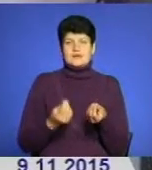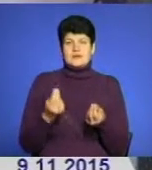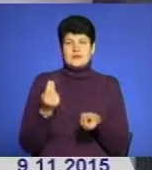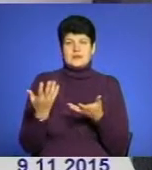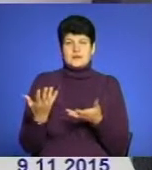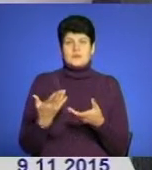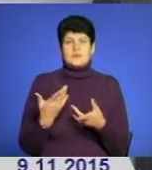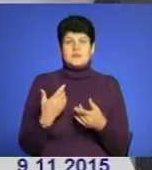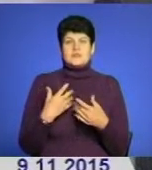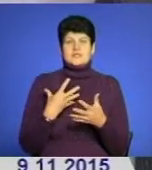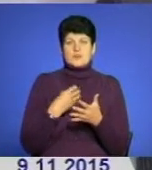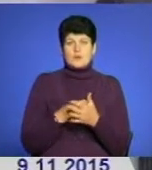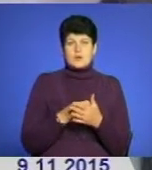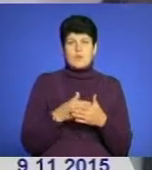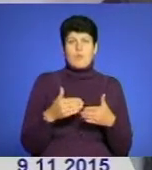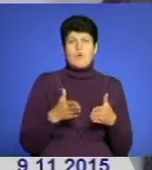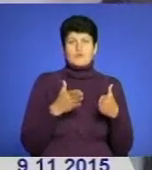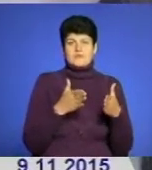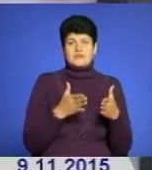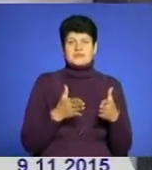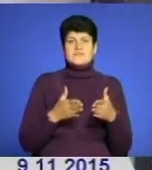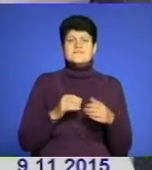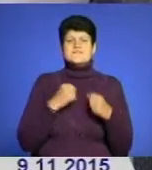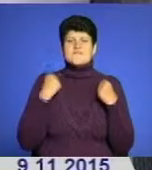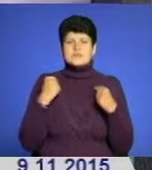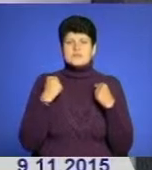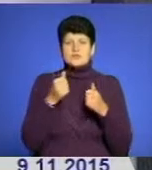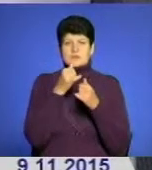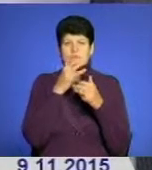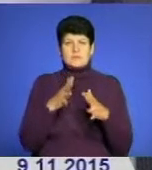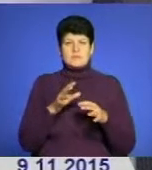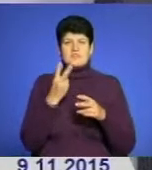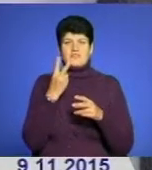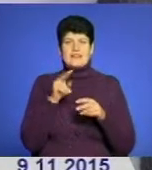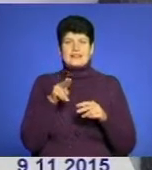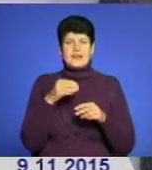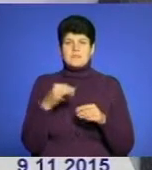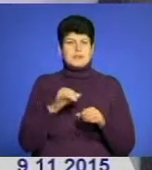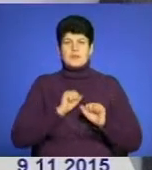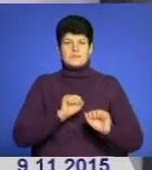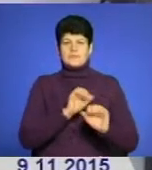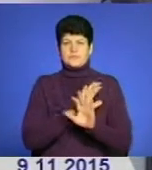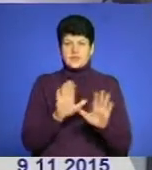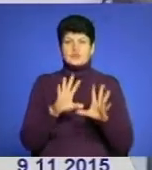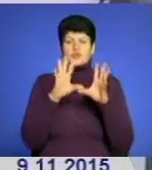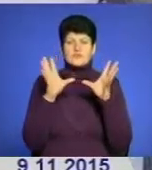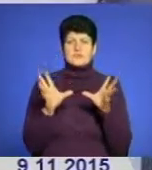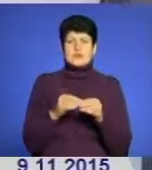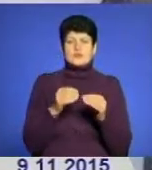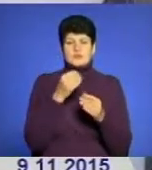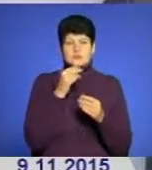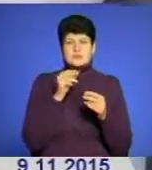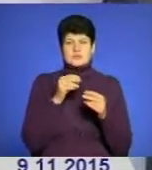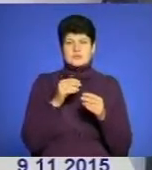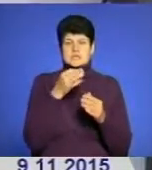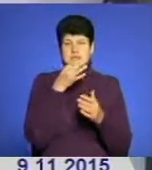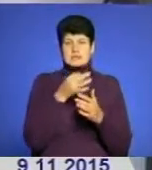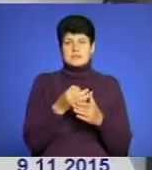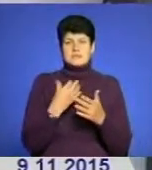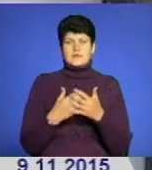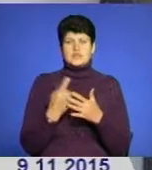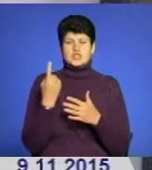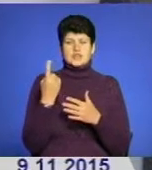своїй половині, ми б не нас загнали фізично, хоча і ми б не вистояли два тайми. Якщо взяти в загальному, то десь трохи